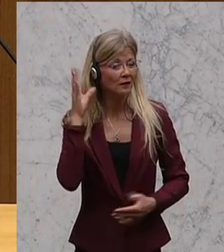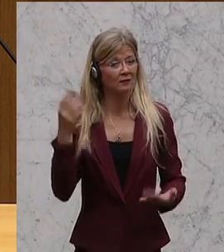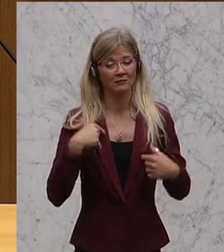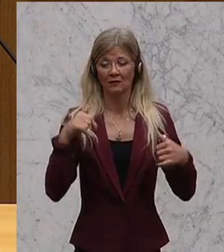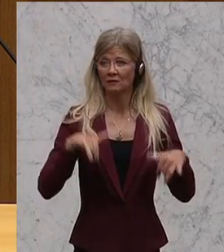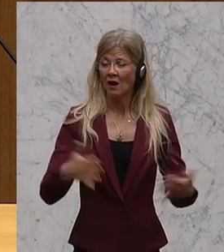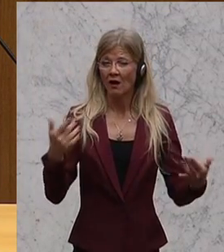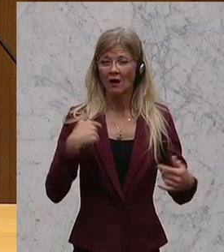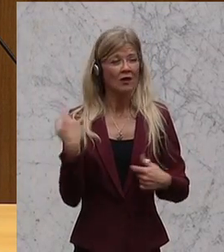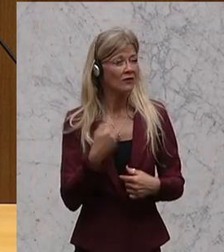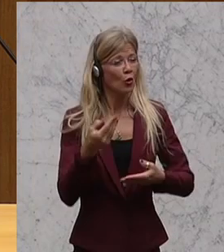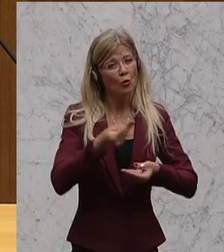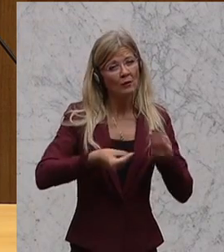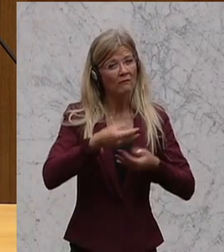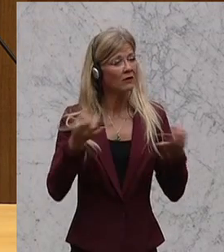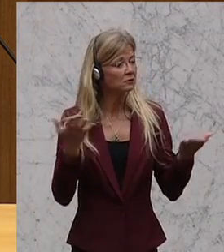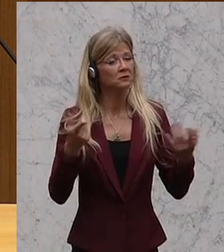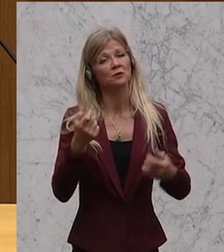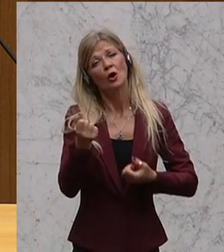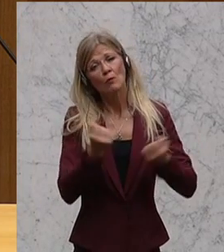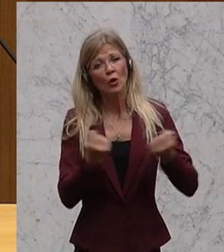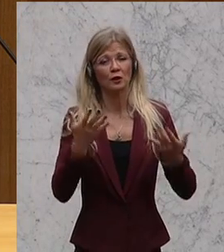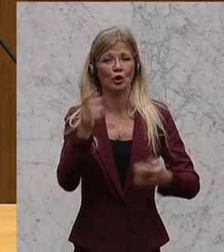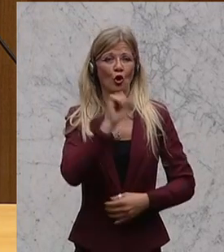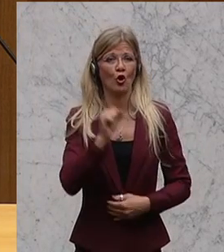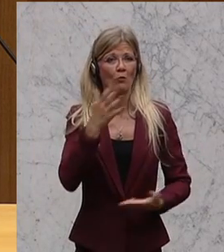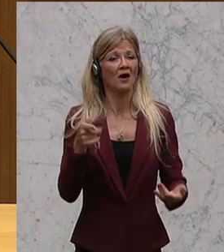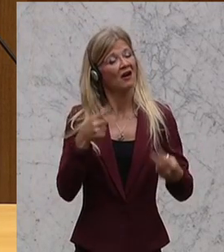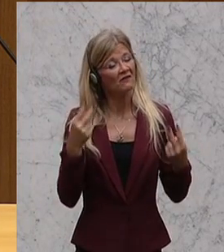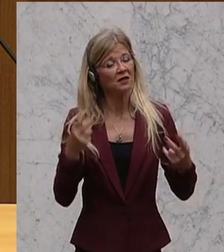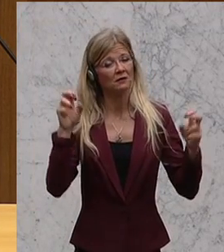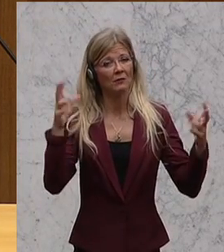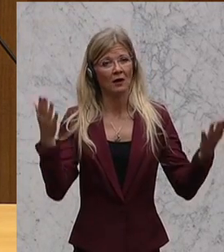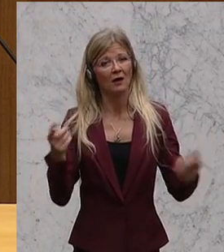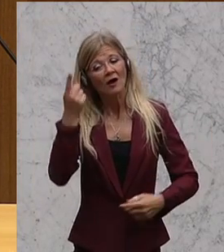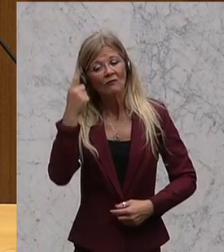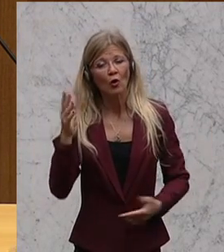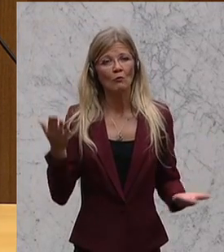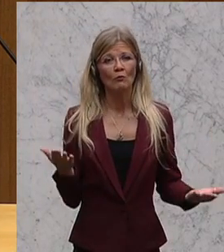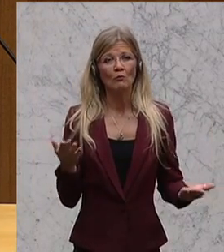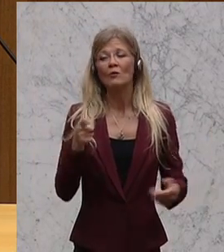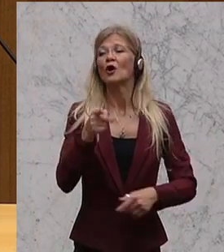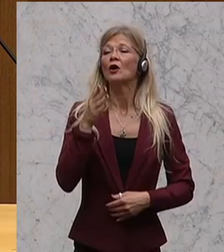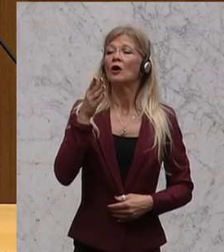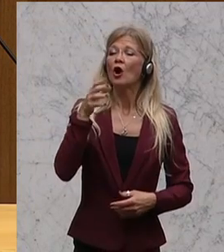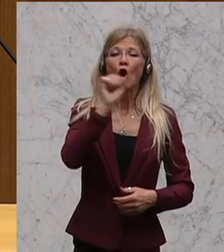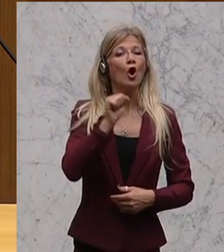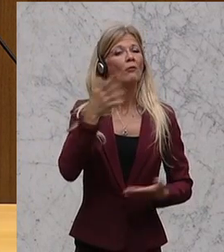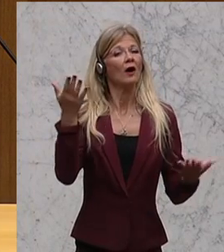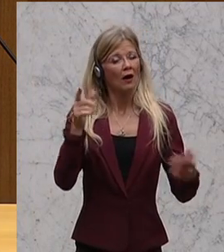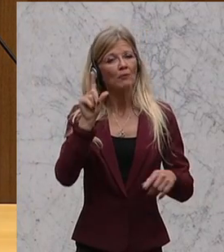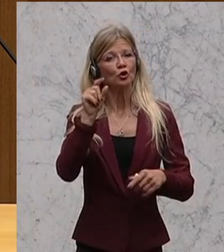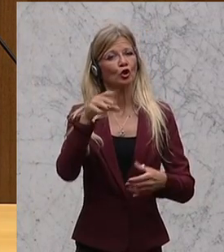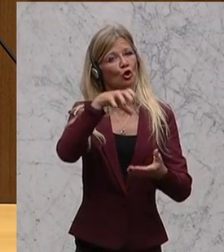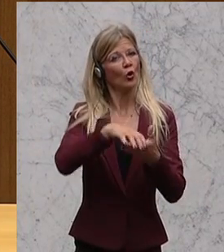Ein wichtiges Thema, weil ein Zukunftsthema. Europa ist der Ort, in dem wir leben, an dem